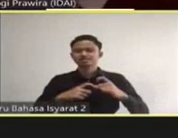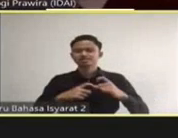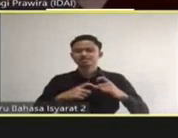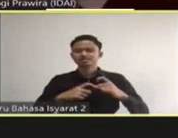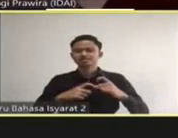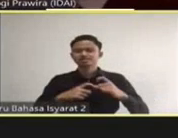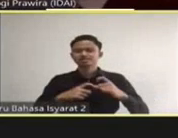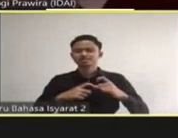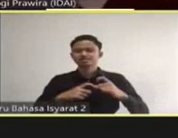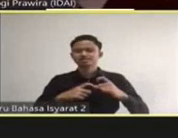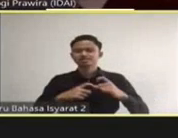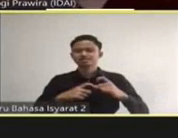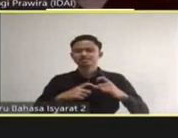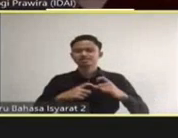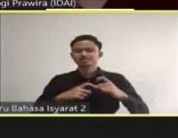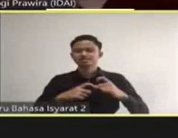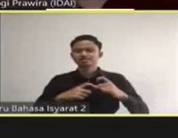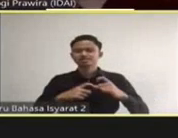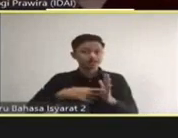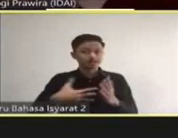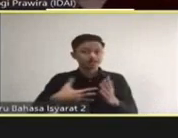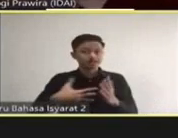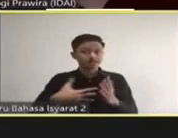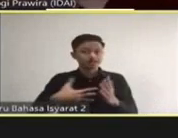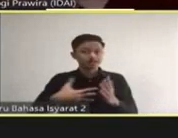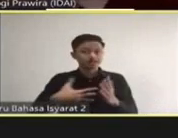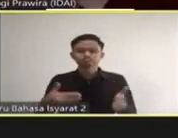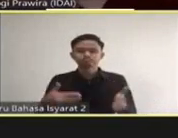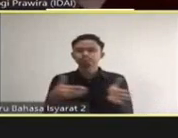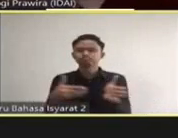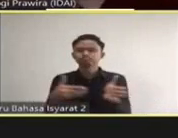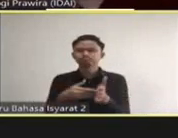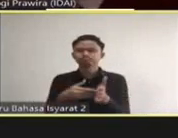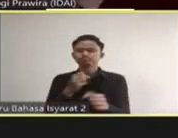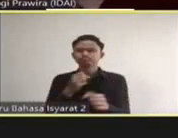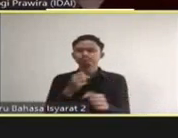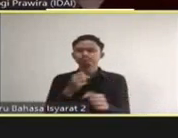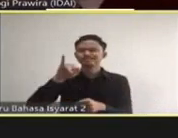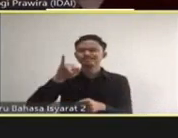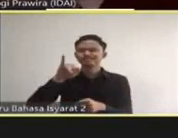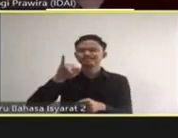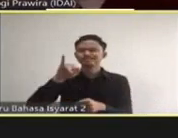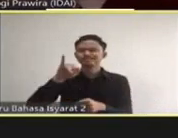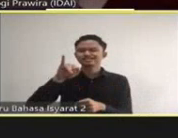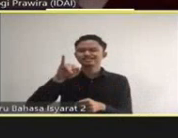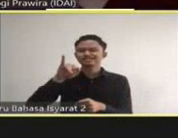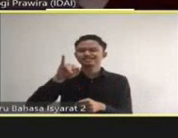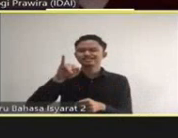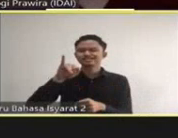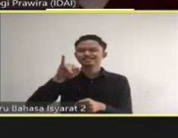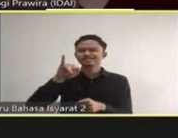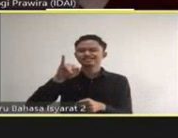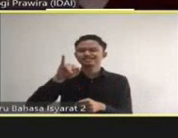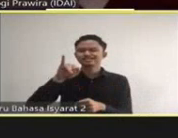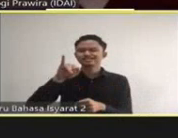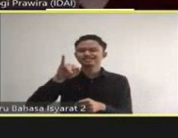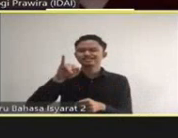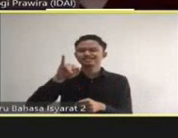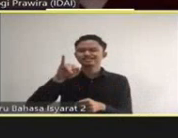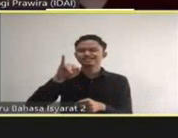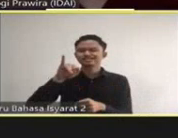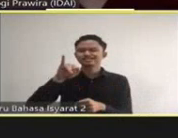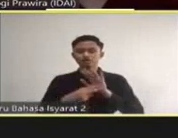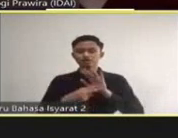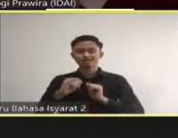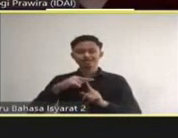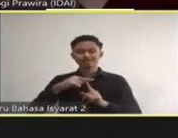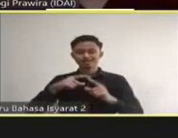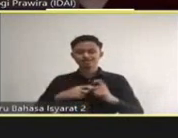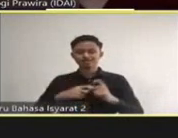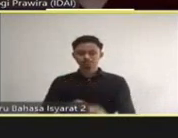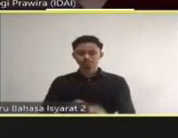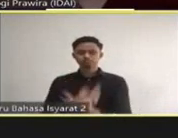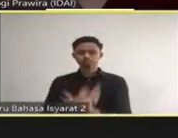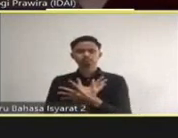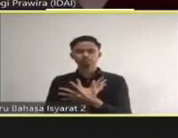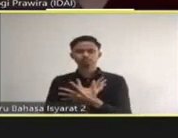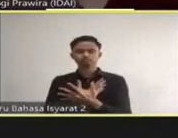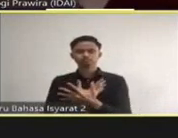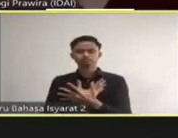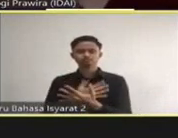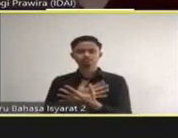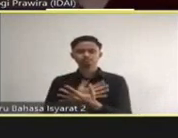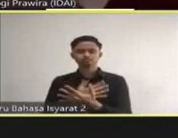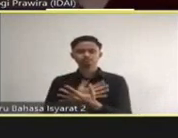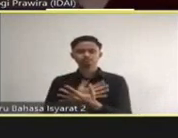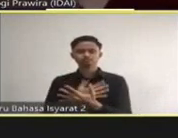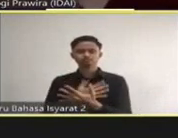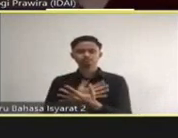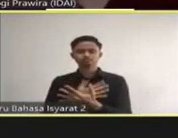dia mengalami gangguan atau masalah gizi yang kronik. Kemudian imunitasnya akan terganggu. Selain dari stunting, kita